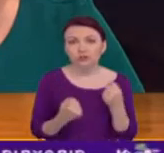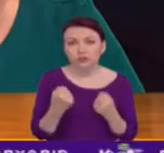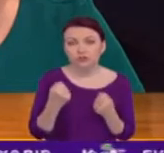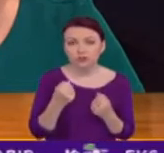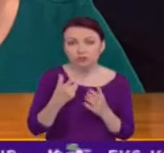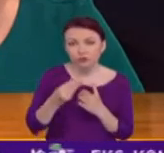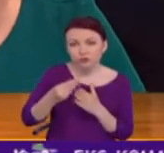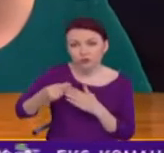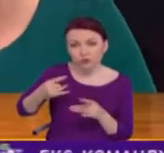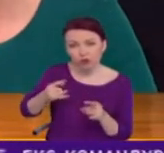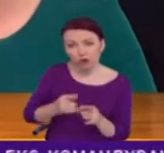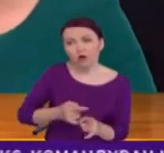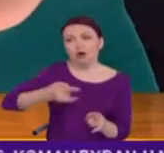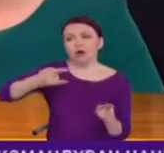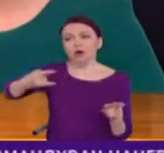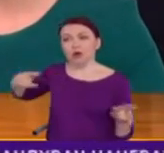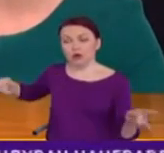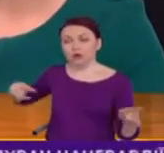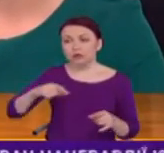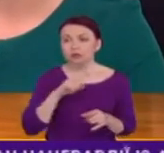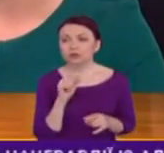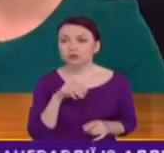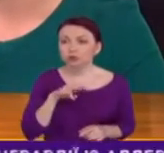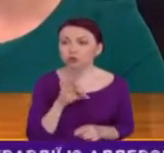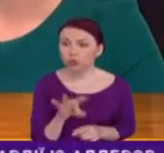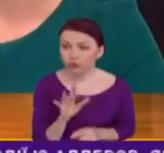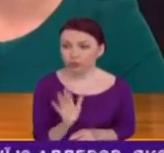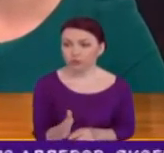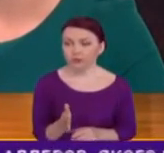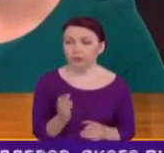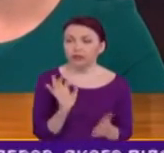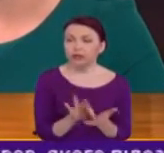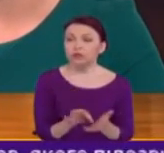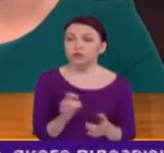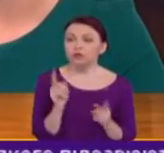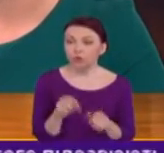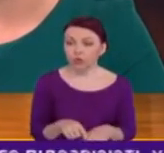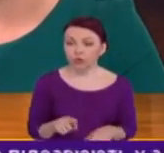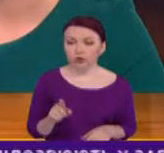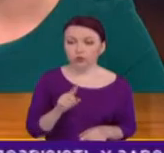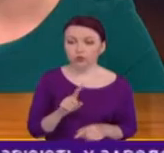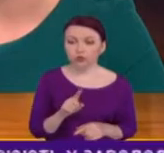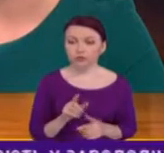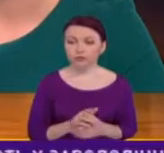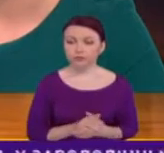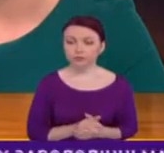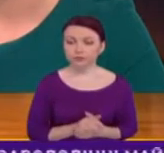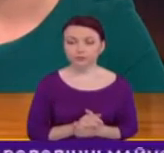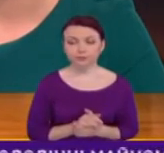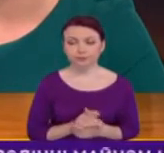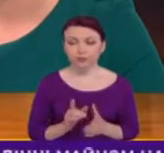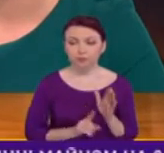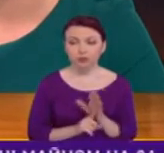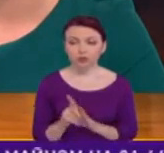і почнуть їхати. Це буде величезний затор. Це буде величезний затор. І для того, щоб ми почали міняти